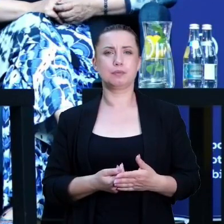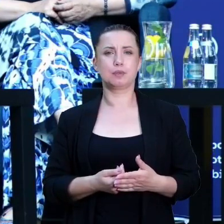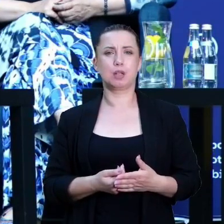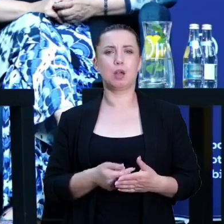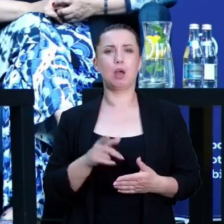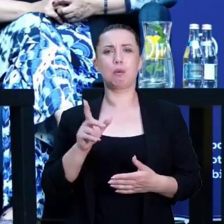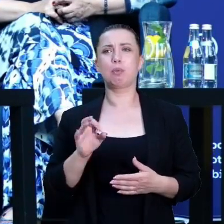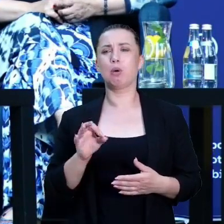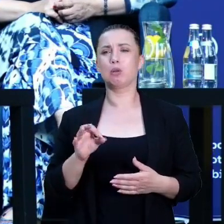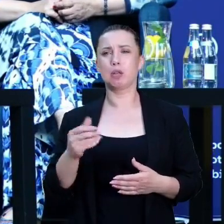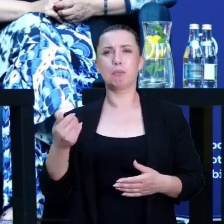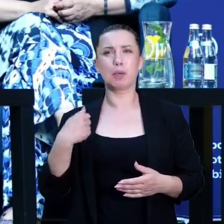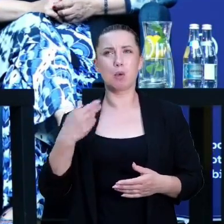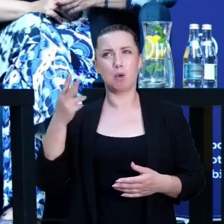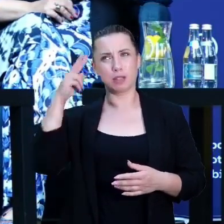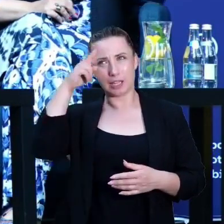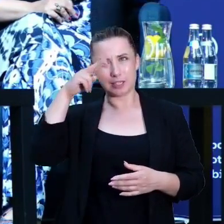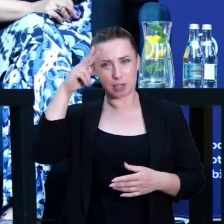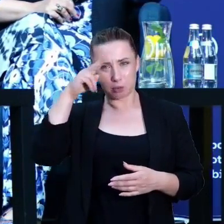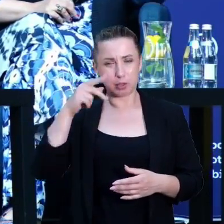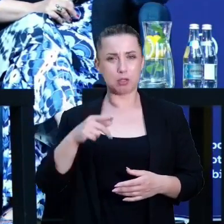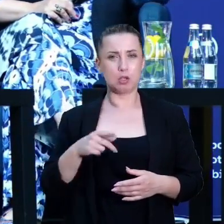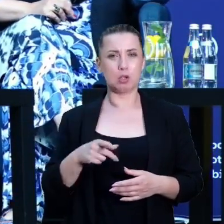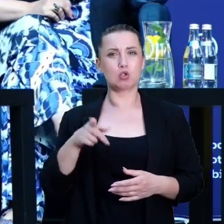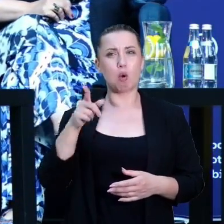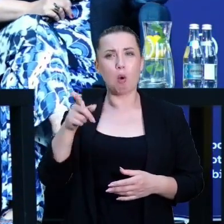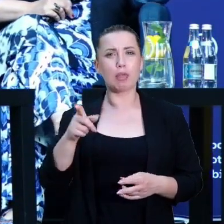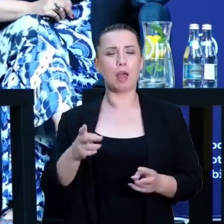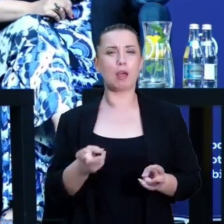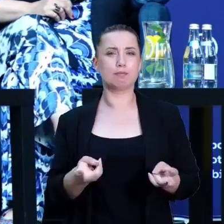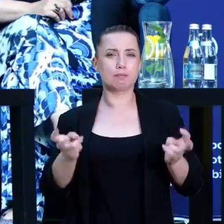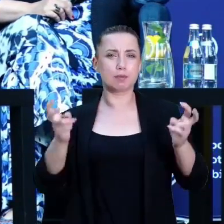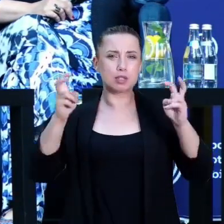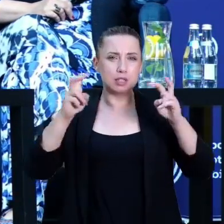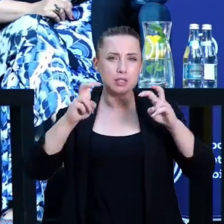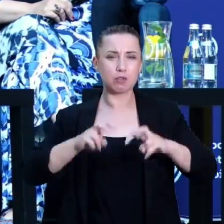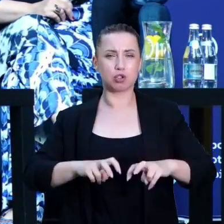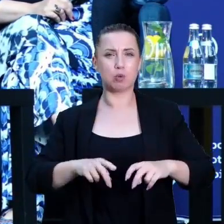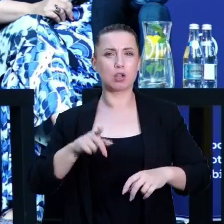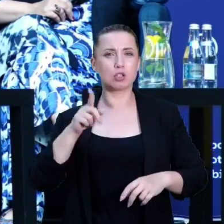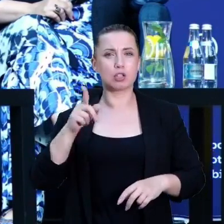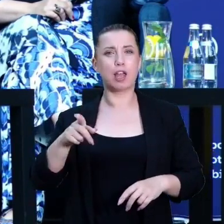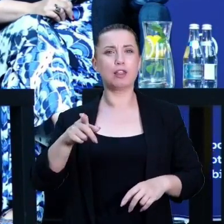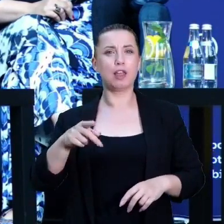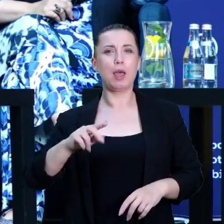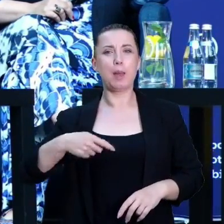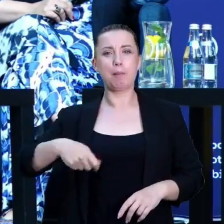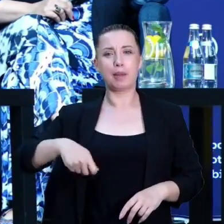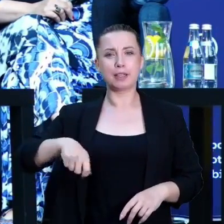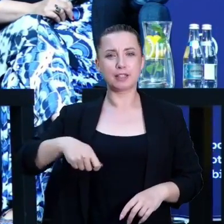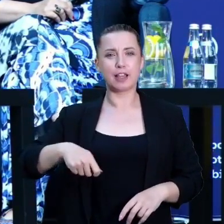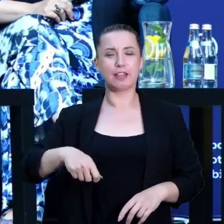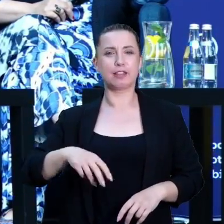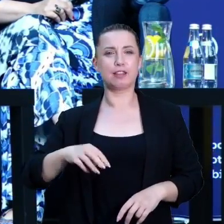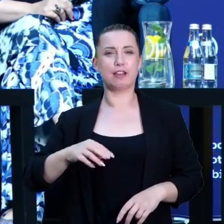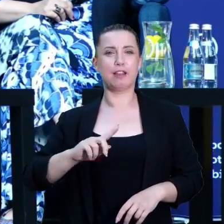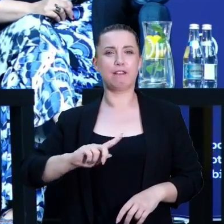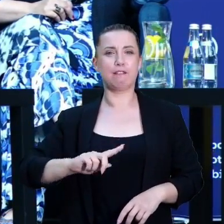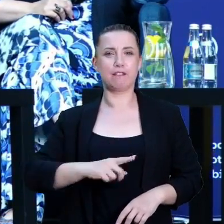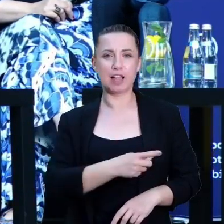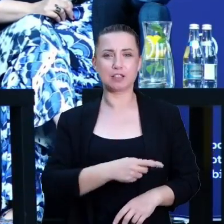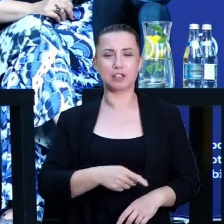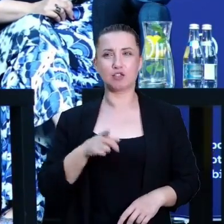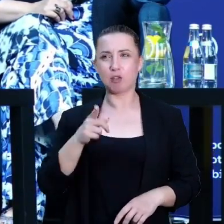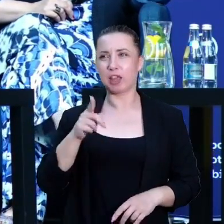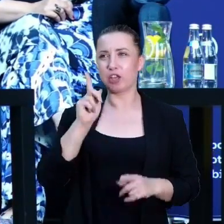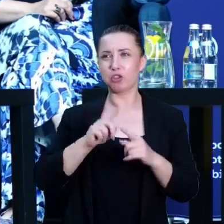tak to się utarło w świadomości, że ona w jakiś sposób stworzyła, prawda, że ten Macron to był taki troszkę Pigmalion,